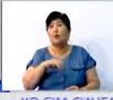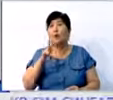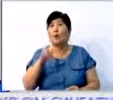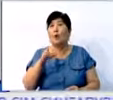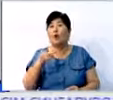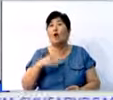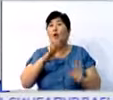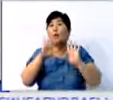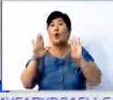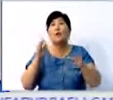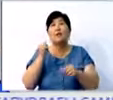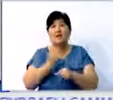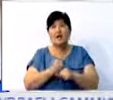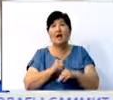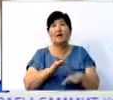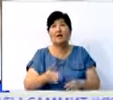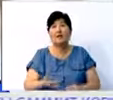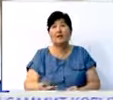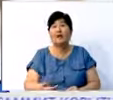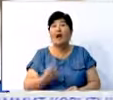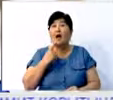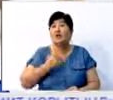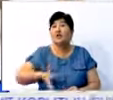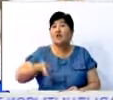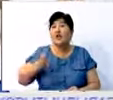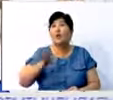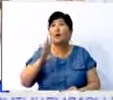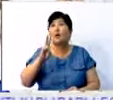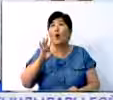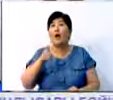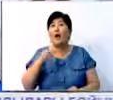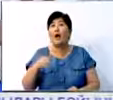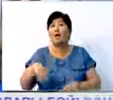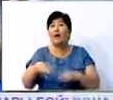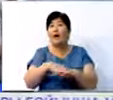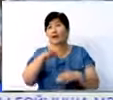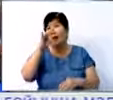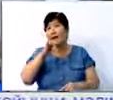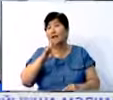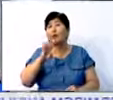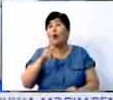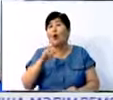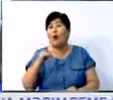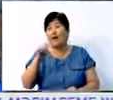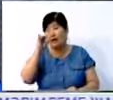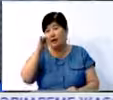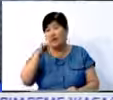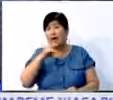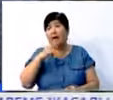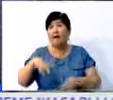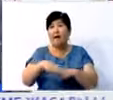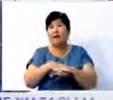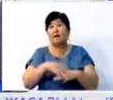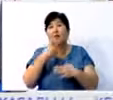Көрмелер жасаймын, ем симпозиумларда Ноғай халқын, Қазақстан Ноғай халқын білдіріп,